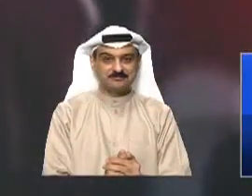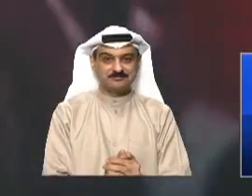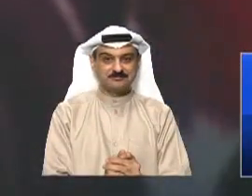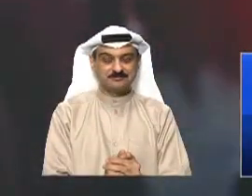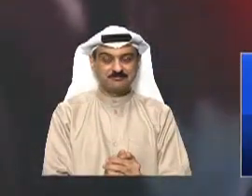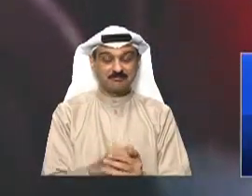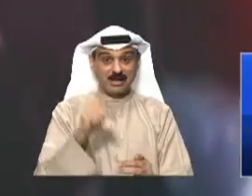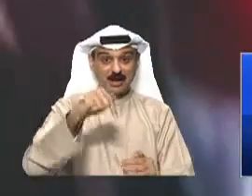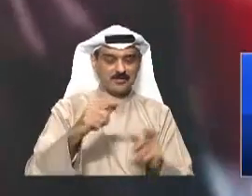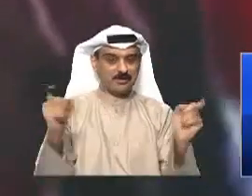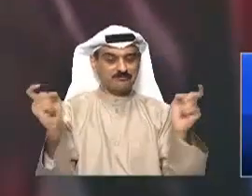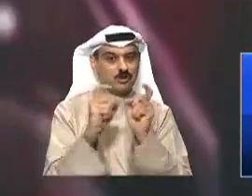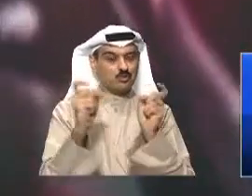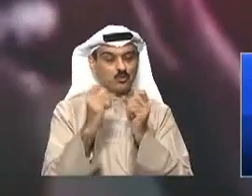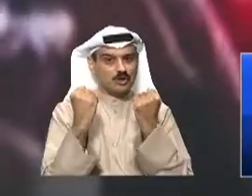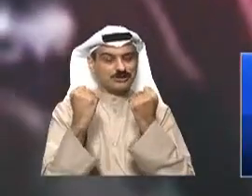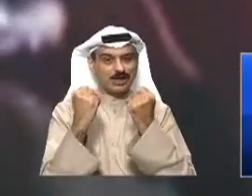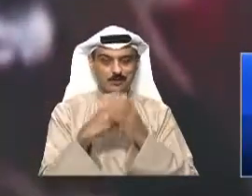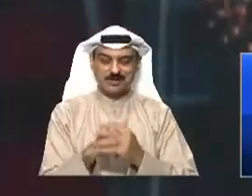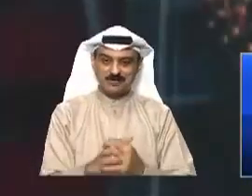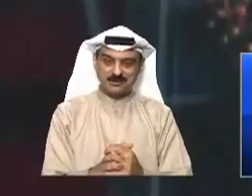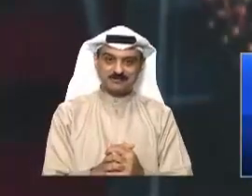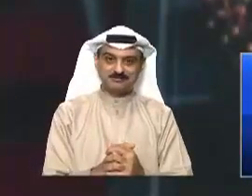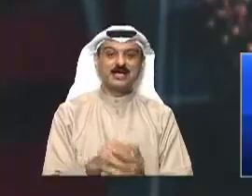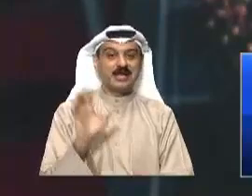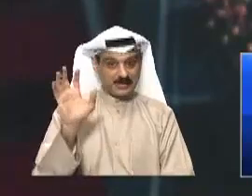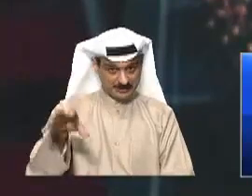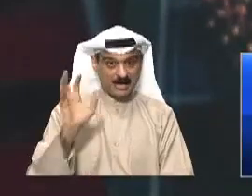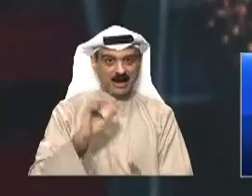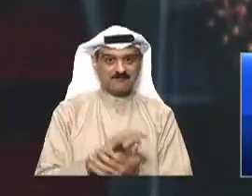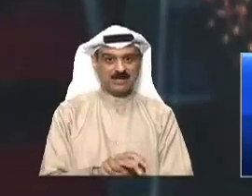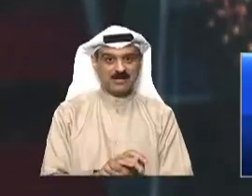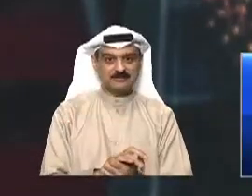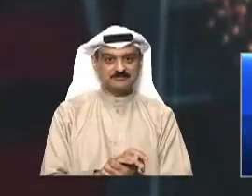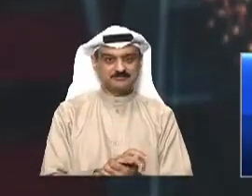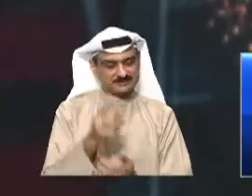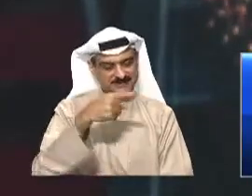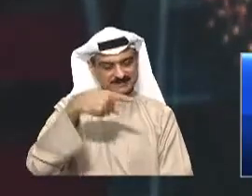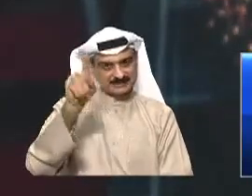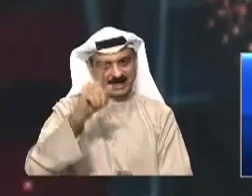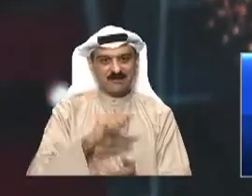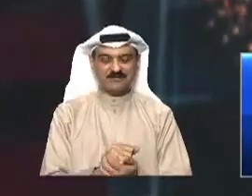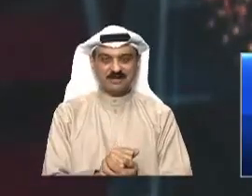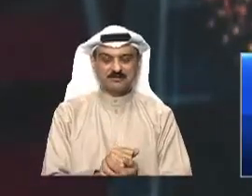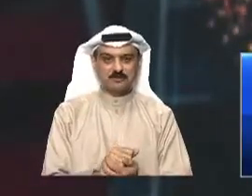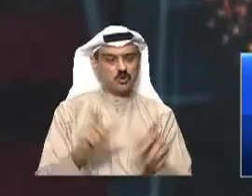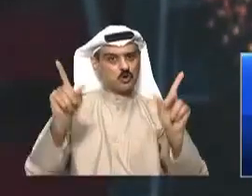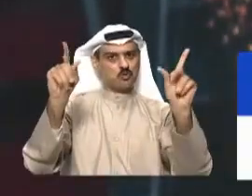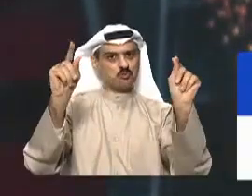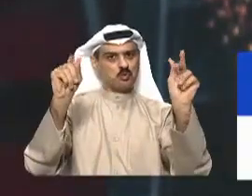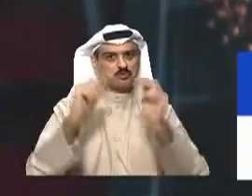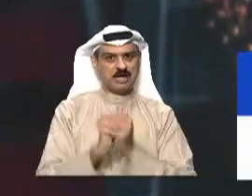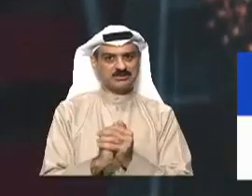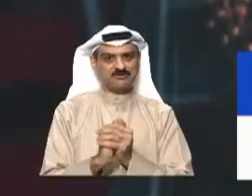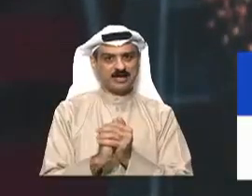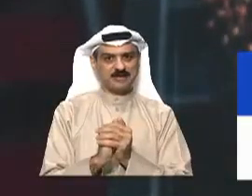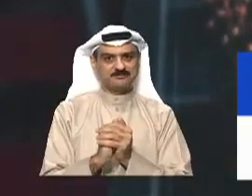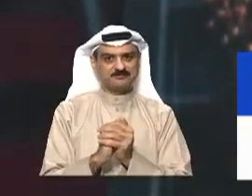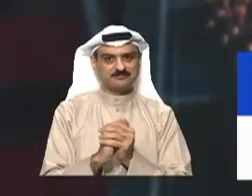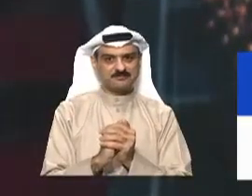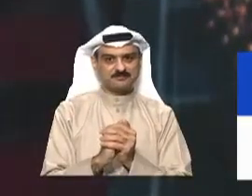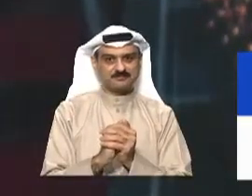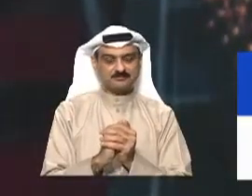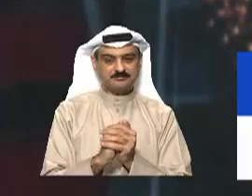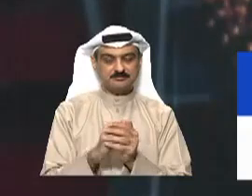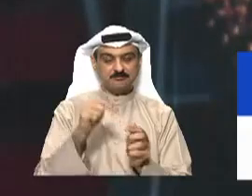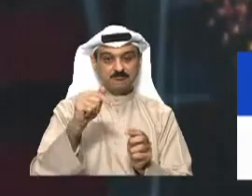بهذه المواجهة التي حدثت اليوم؟ فعلا اختي فاطمة كلامك في محله، شفنا تميز في هذه البطولة بالتحديد